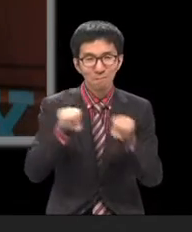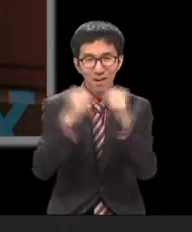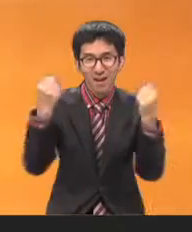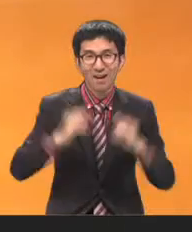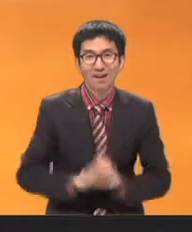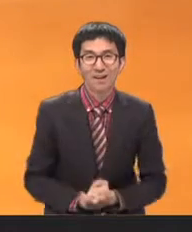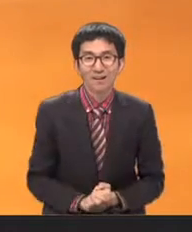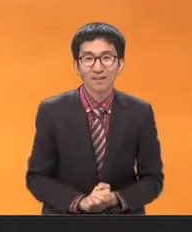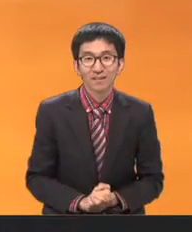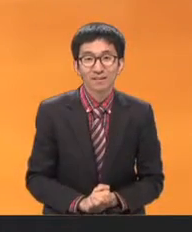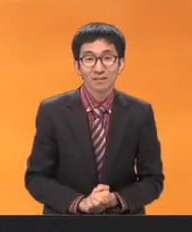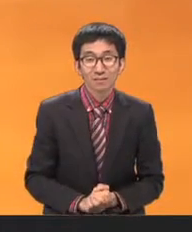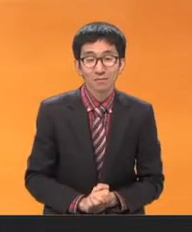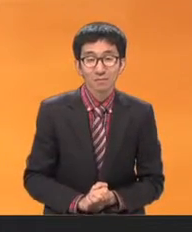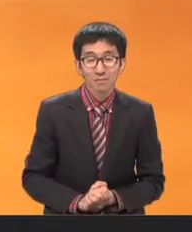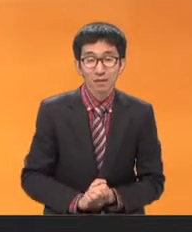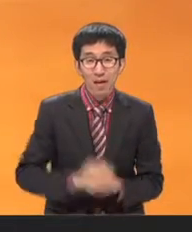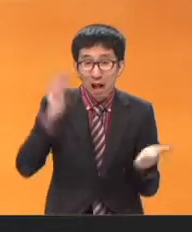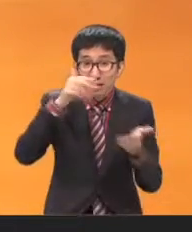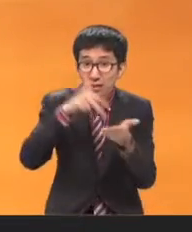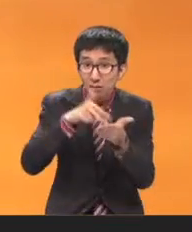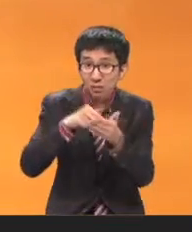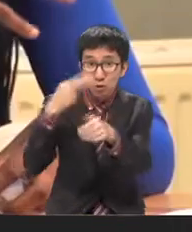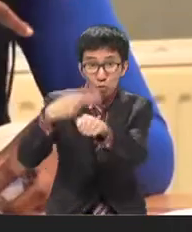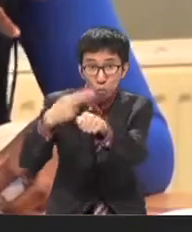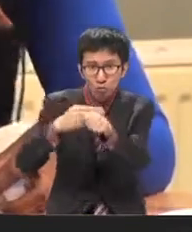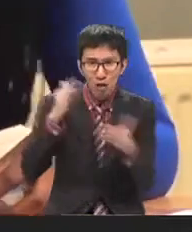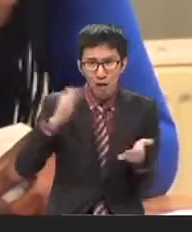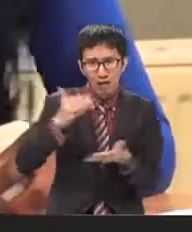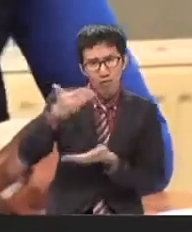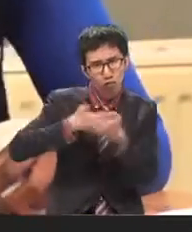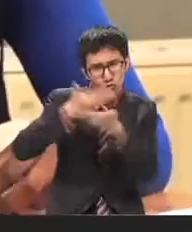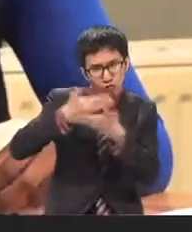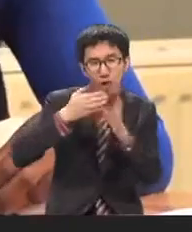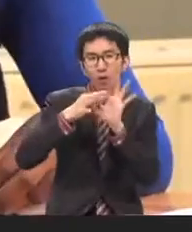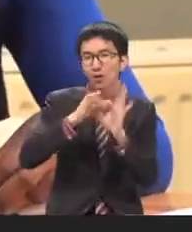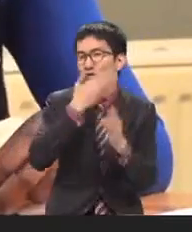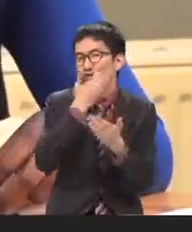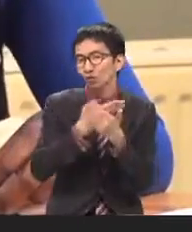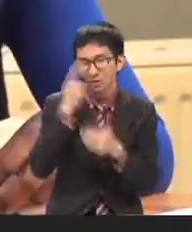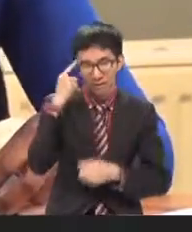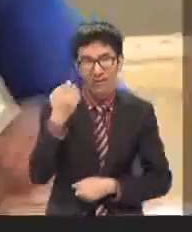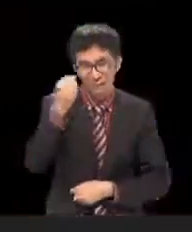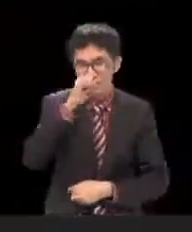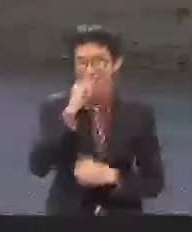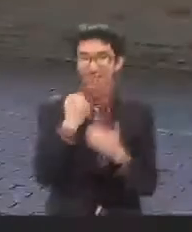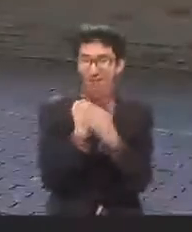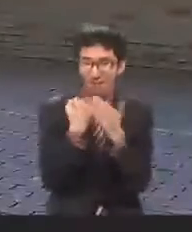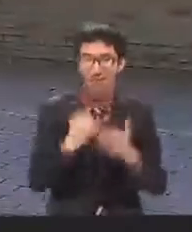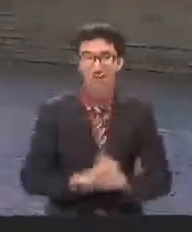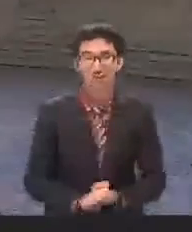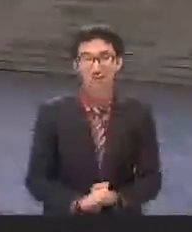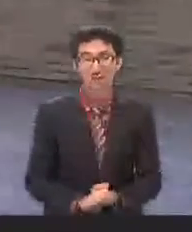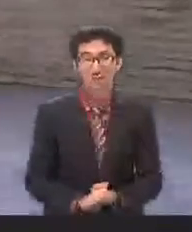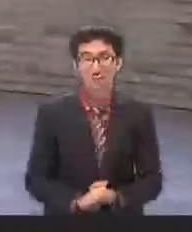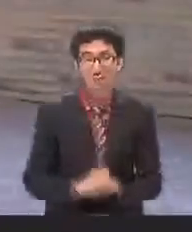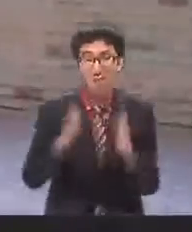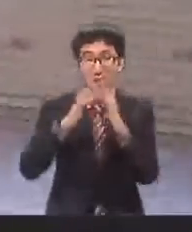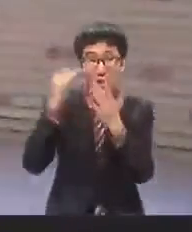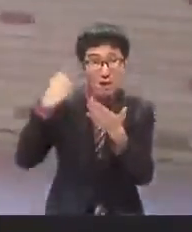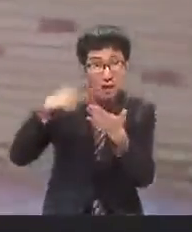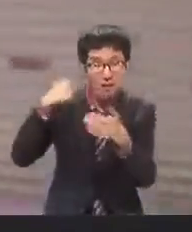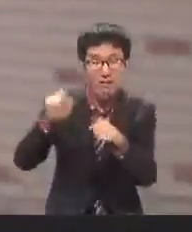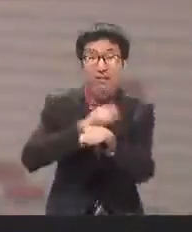높았습니다. 학습자들이 교수와 학생의 관계를 중요하게 생각한다는 뜻으로 풀이됩니다. 온라인 강의의